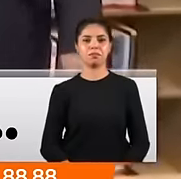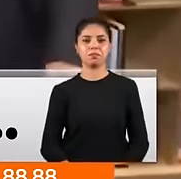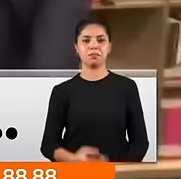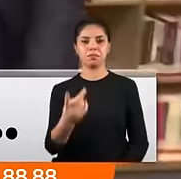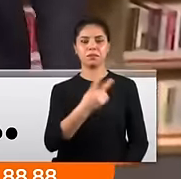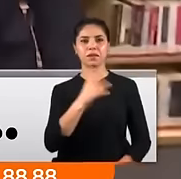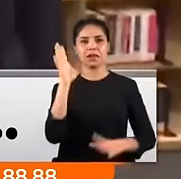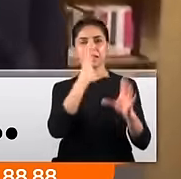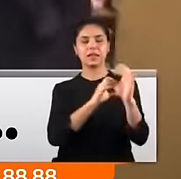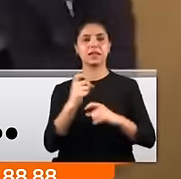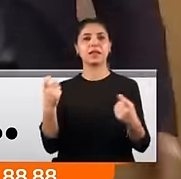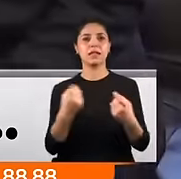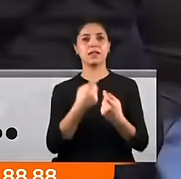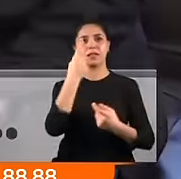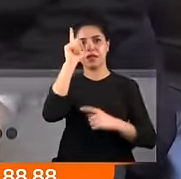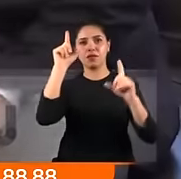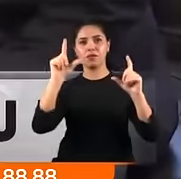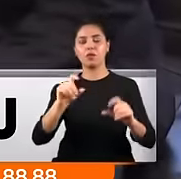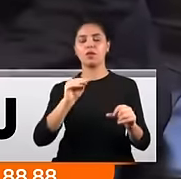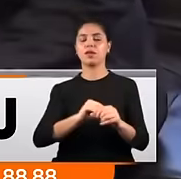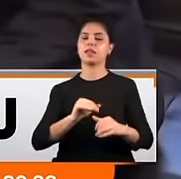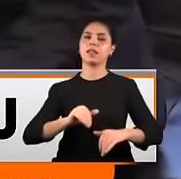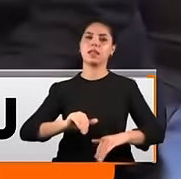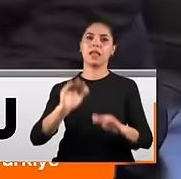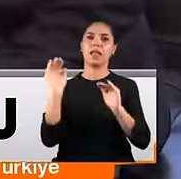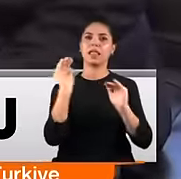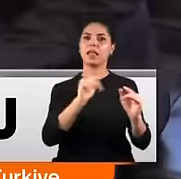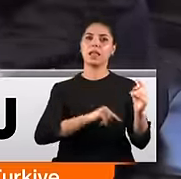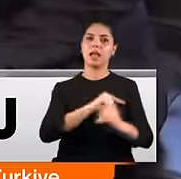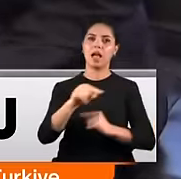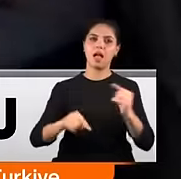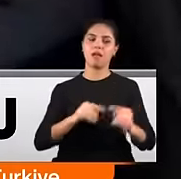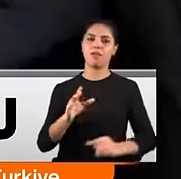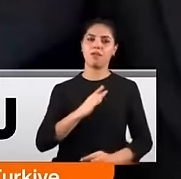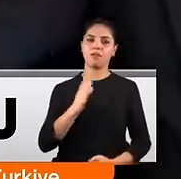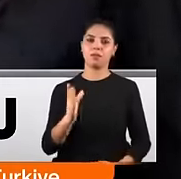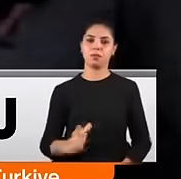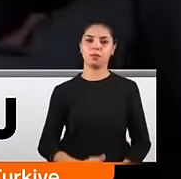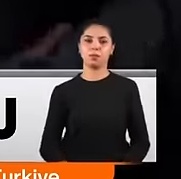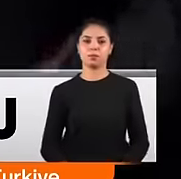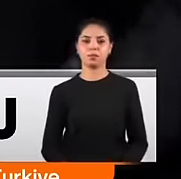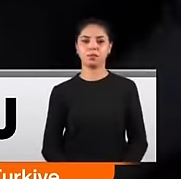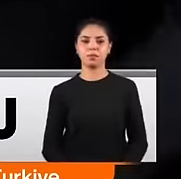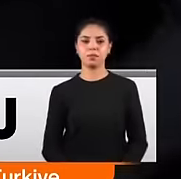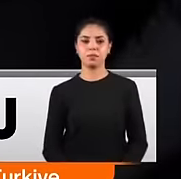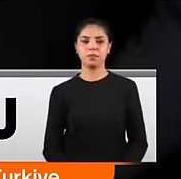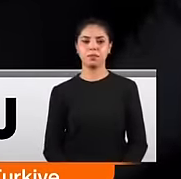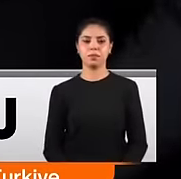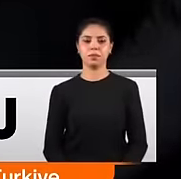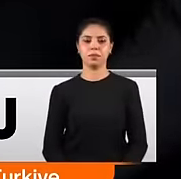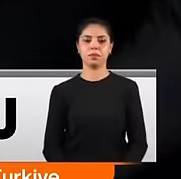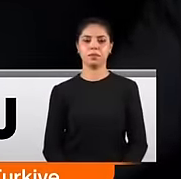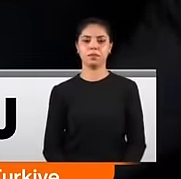İkilinin gizli savaşı yalnızca fotoğraf kareleri üzerinden değil destek arayışlarında da sürüyor. Kendisinin en güçlü